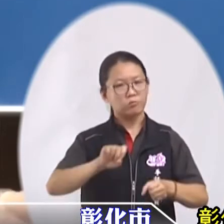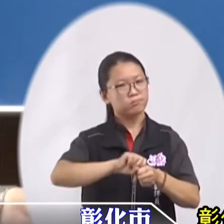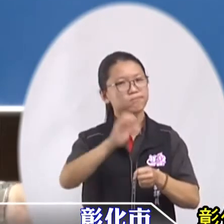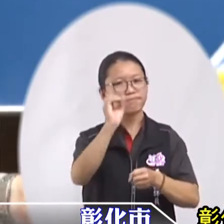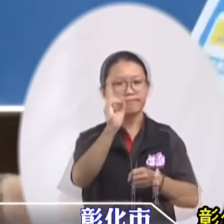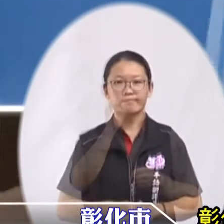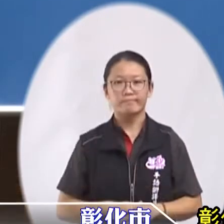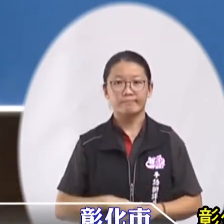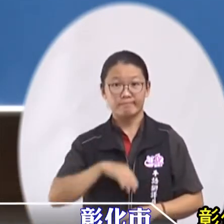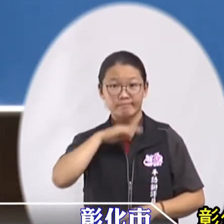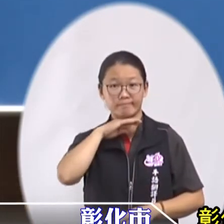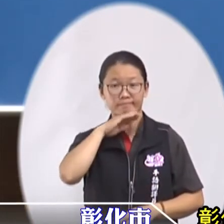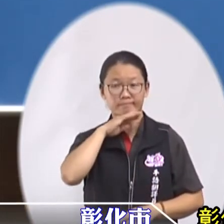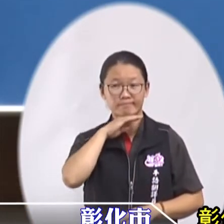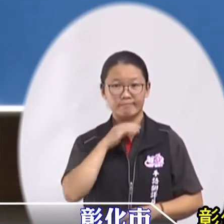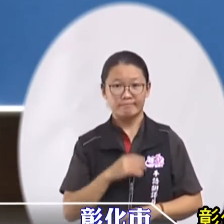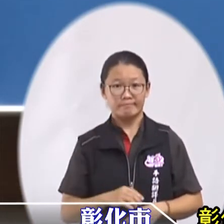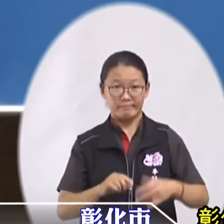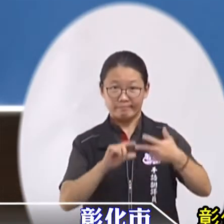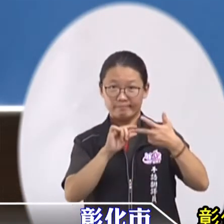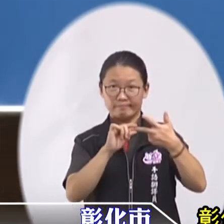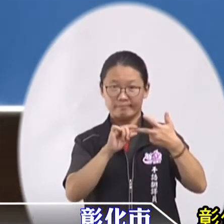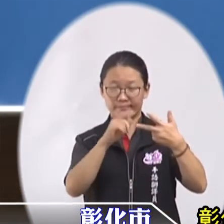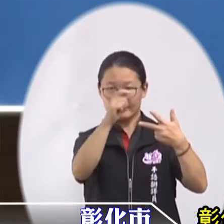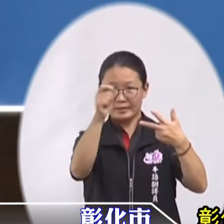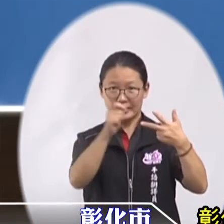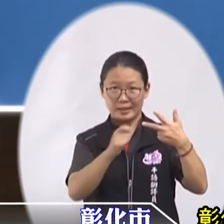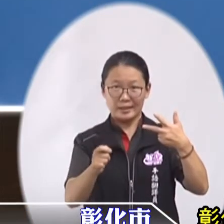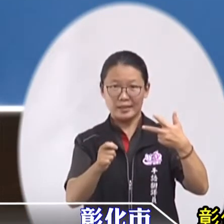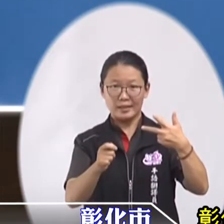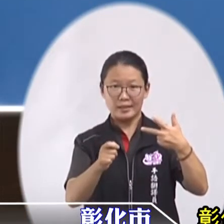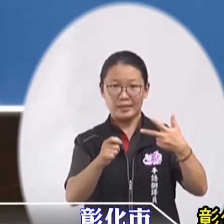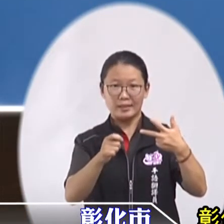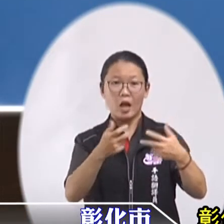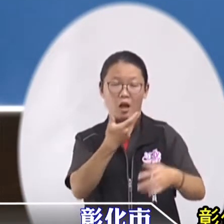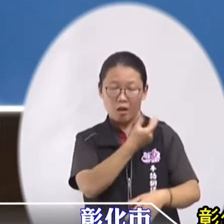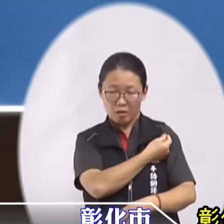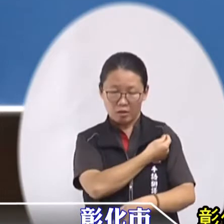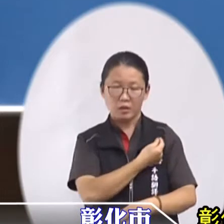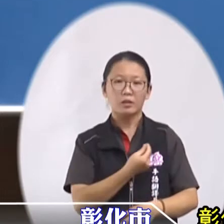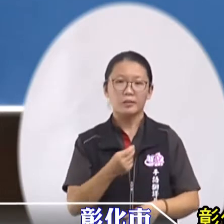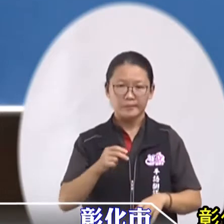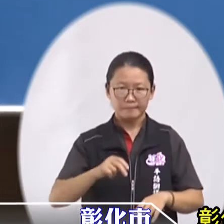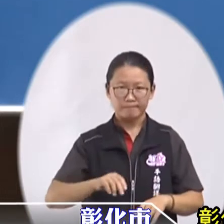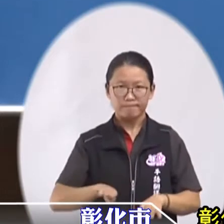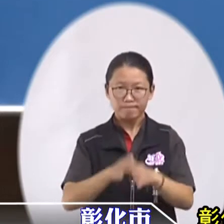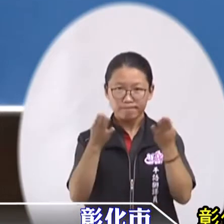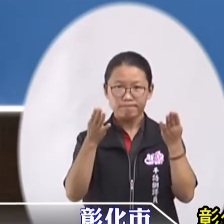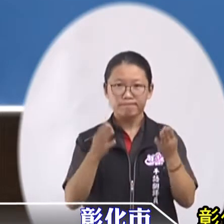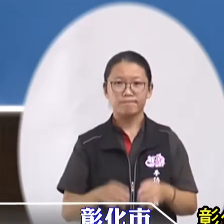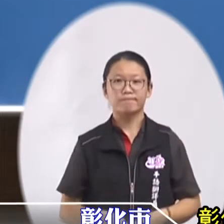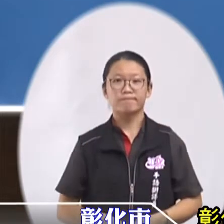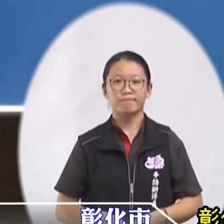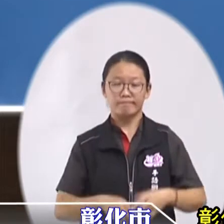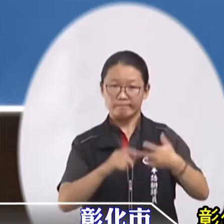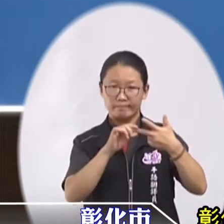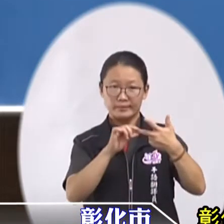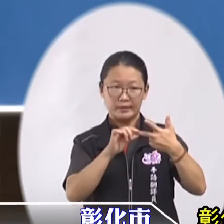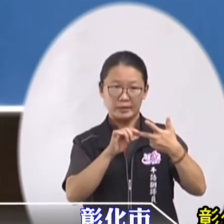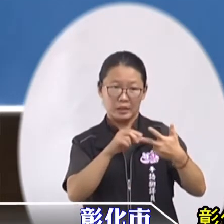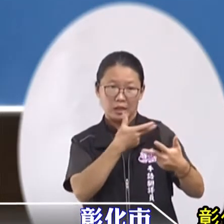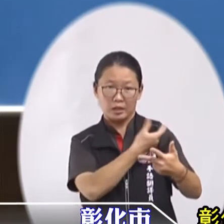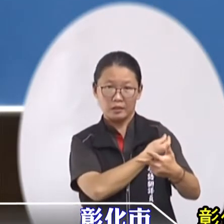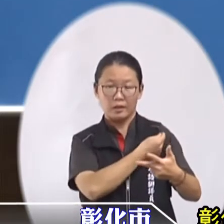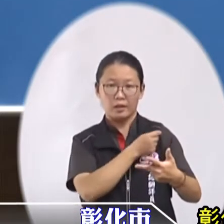足迹哦哈，第七期的 AZ 疫苗都要开始了哈。第七期阁是做 A 剂哈，咱